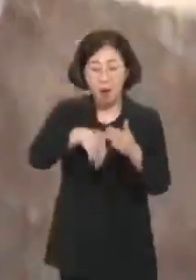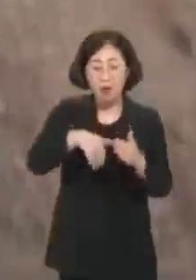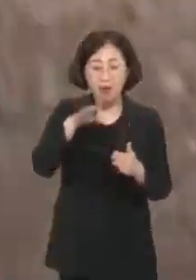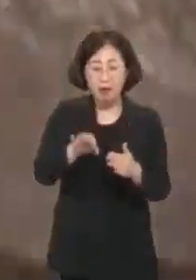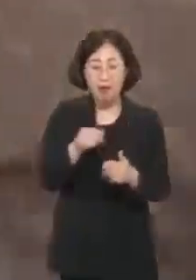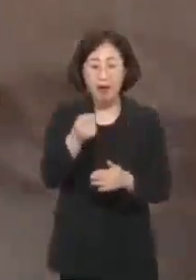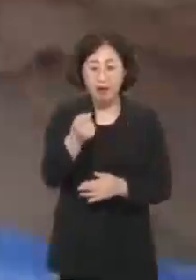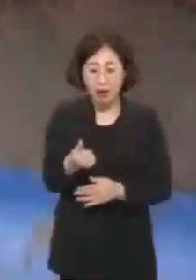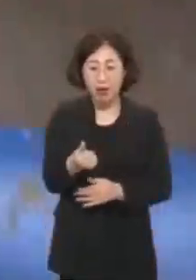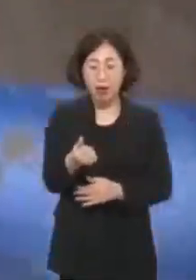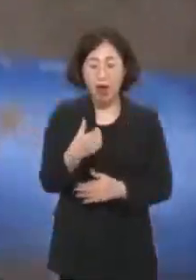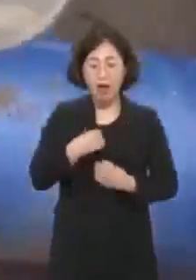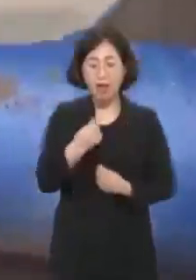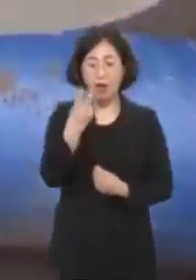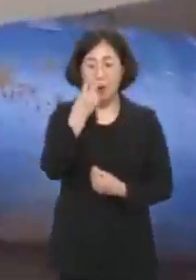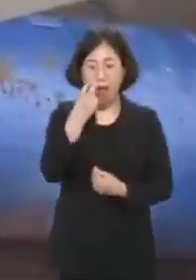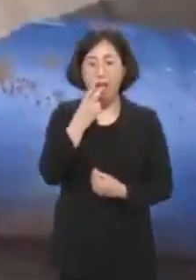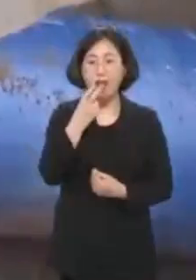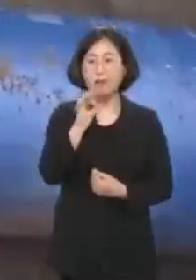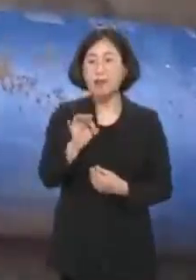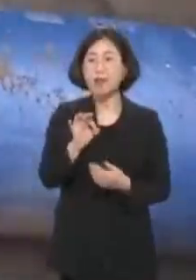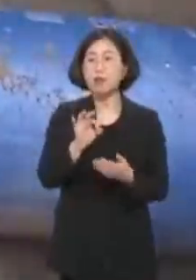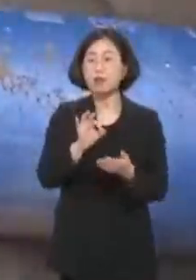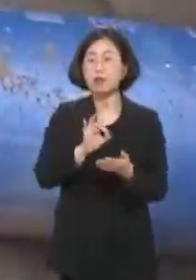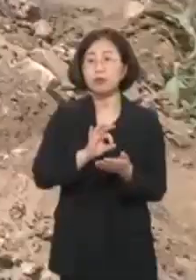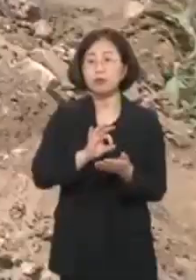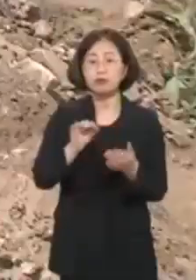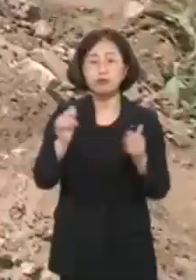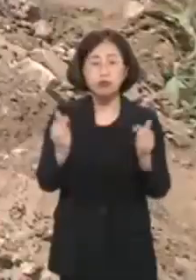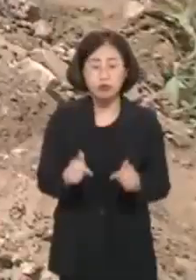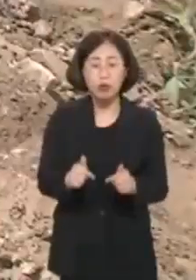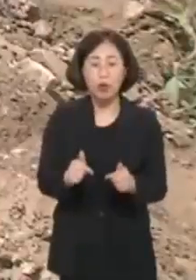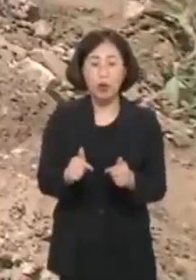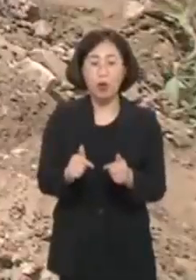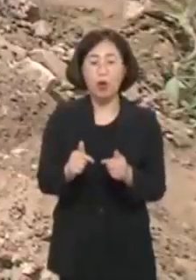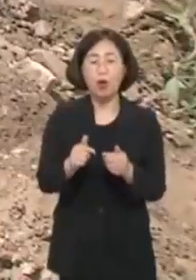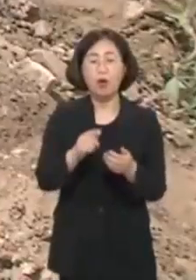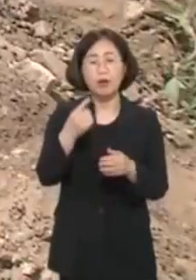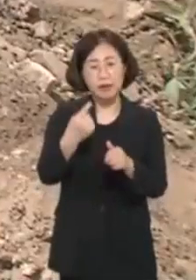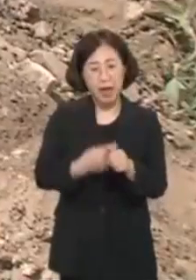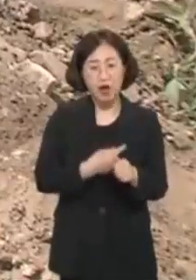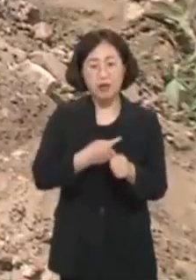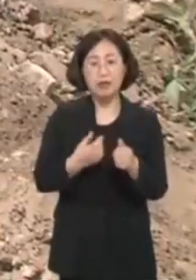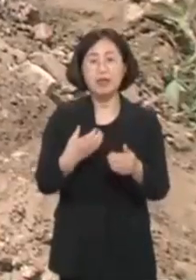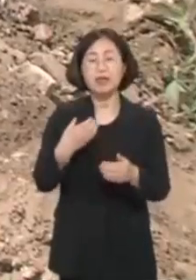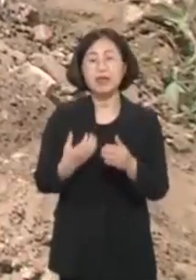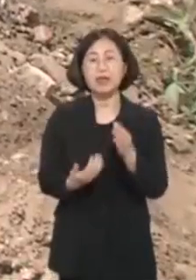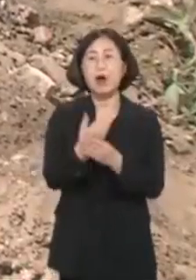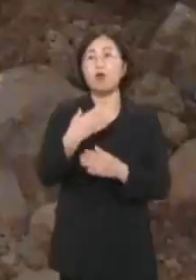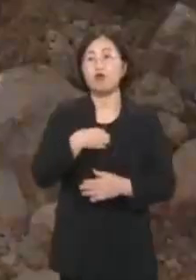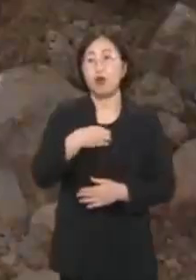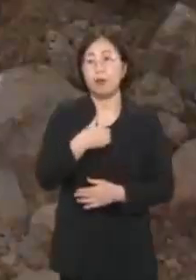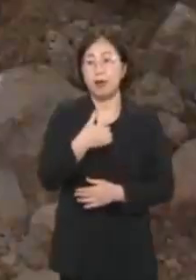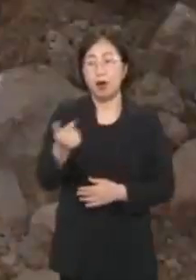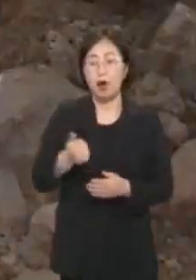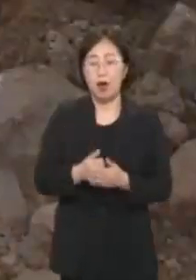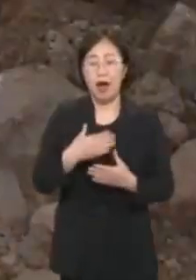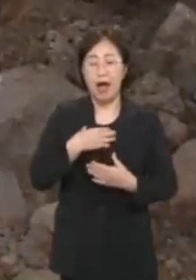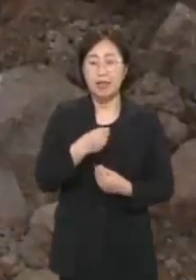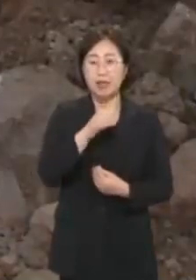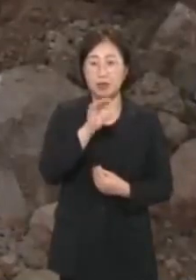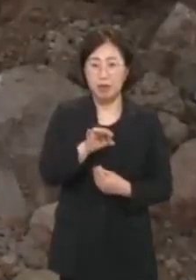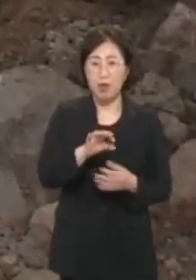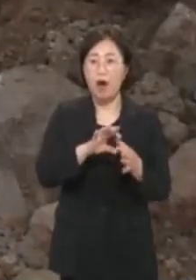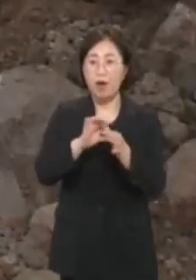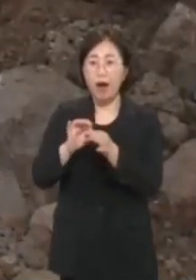적은 경우 안전관리에 대한 투입 비용도 적어 사고 위험이 상대적으로 높아집니다. 현재 안전관리비는 총 공사비와